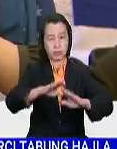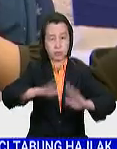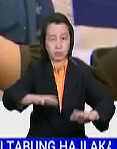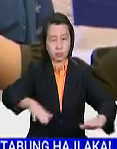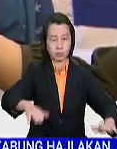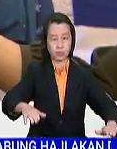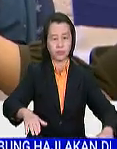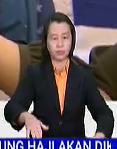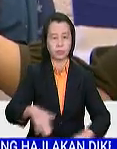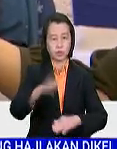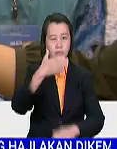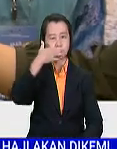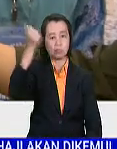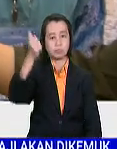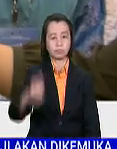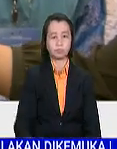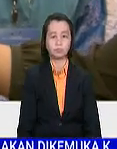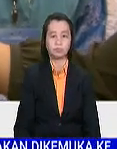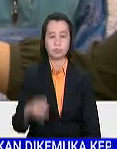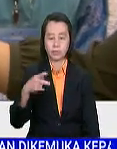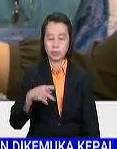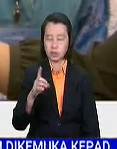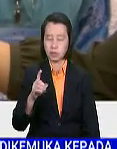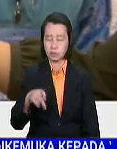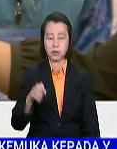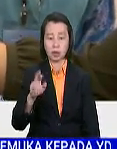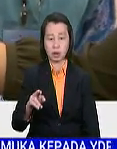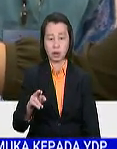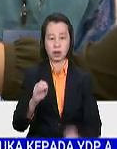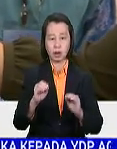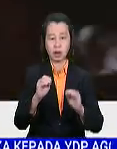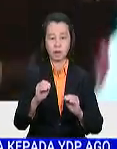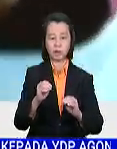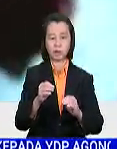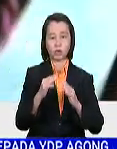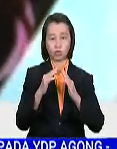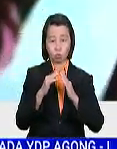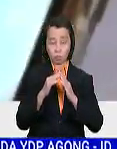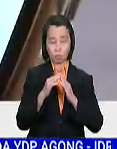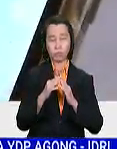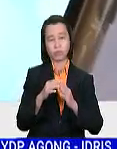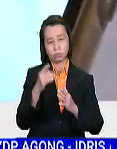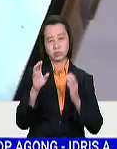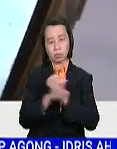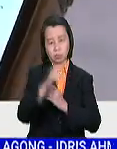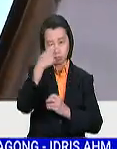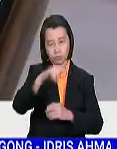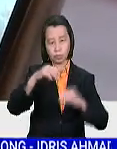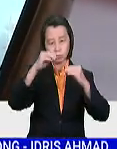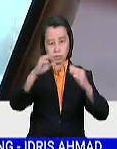a-mode murid yang lebih cemerlang di DPRD merupakan satu cabaran pada umur guru-guru sekolah saya sendiri